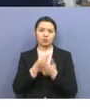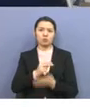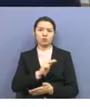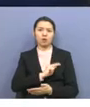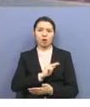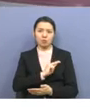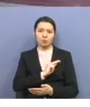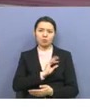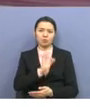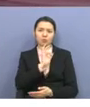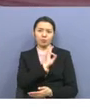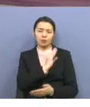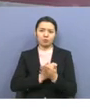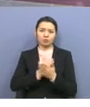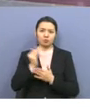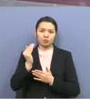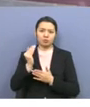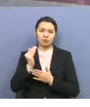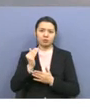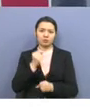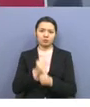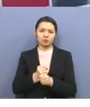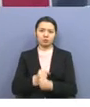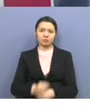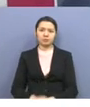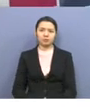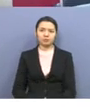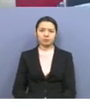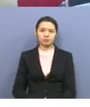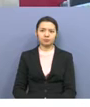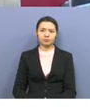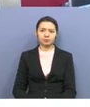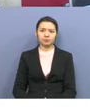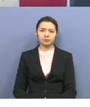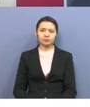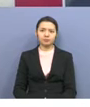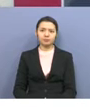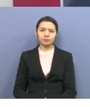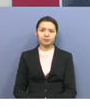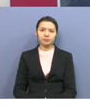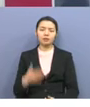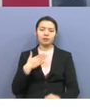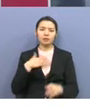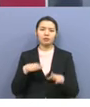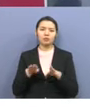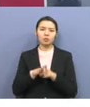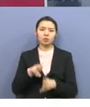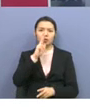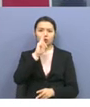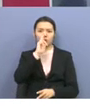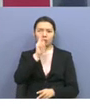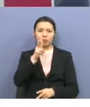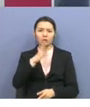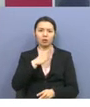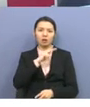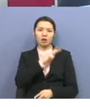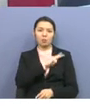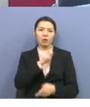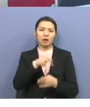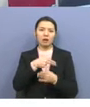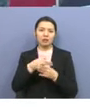арқасында табысы да артып, бір саты жоғарылаған. Я работаю третий год здесь уже. Осыған дейін 3 жыл бояушы қызметін атқардым.